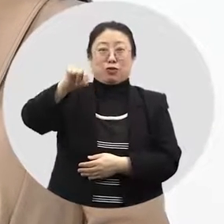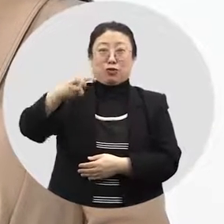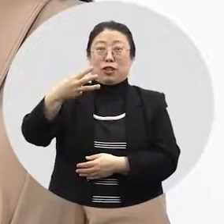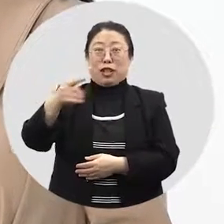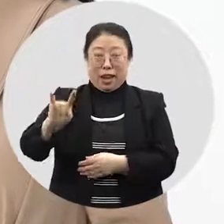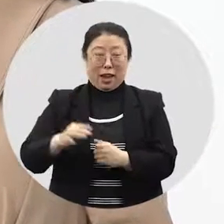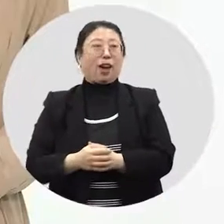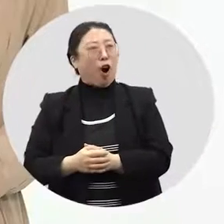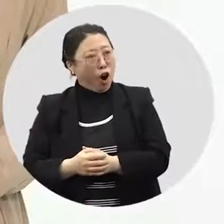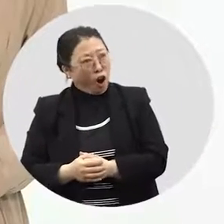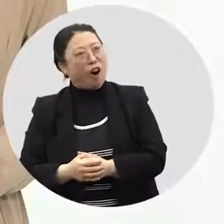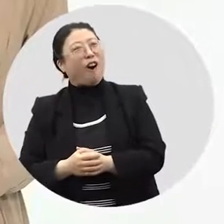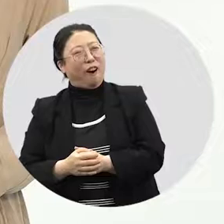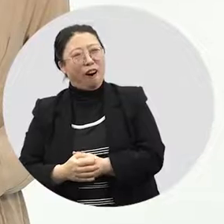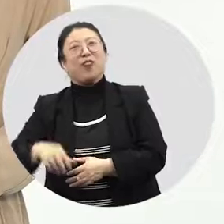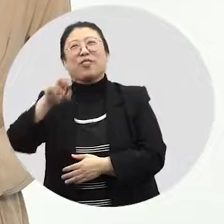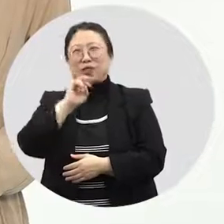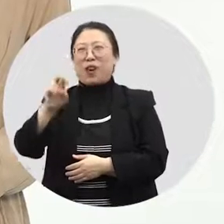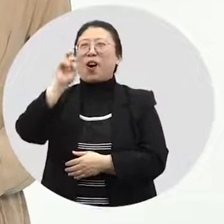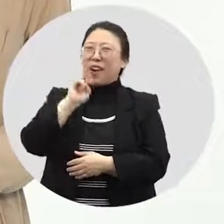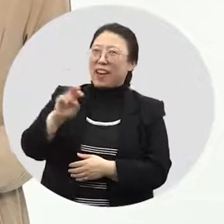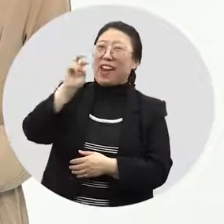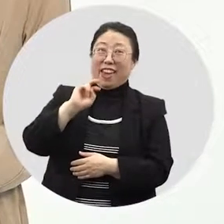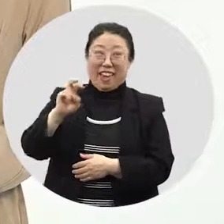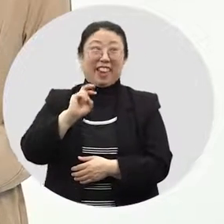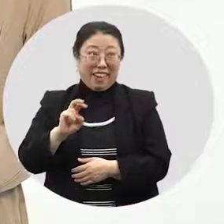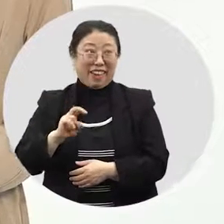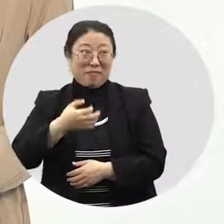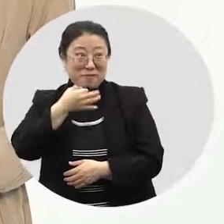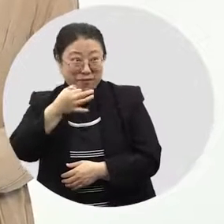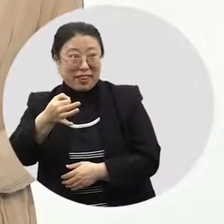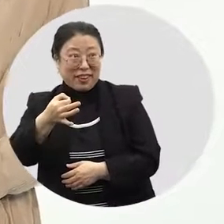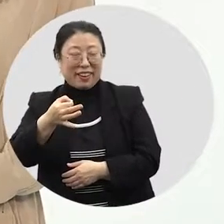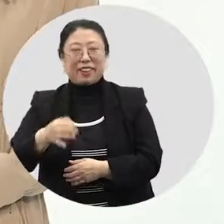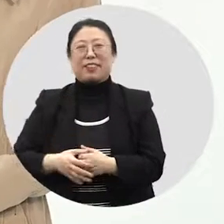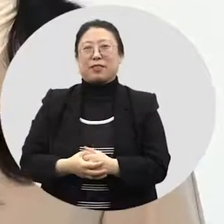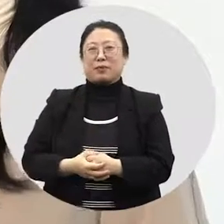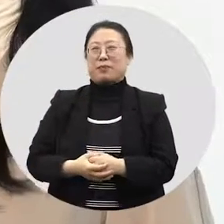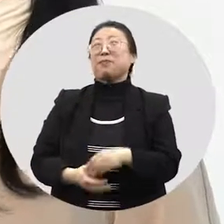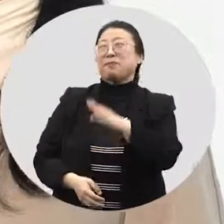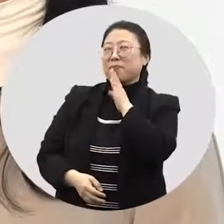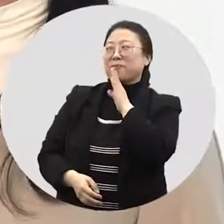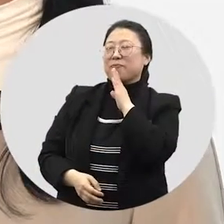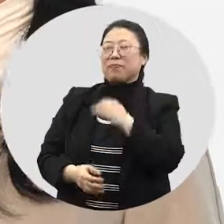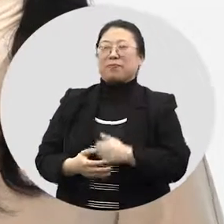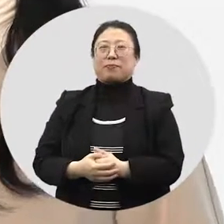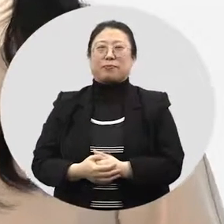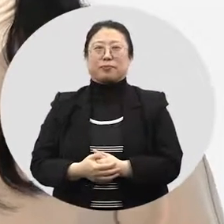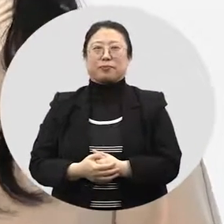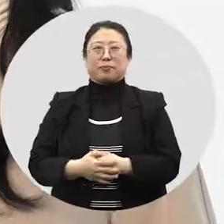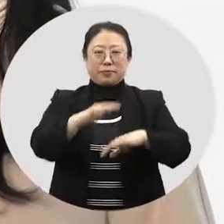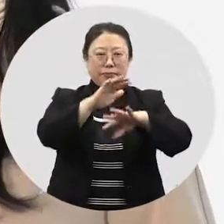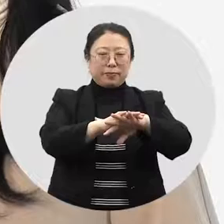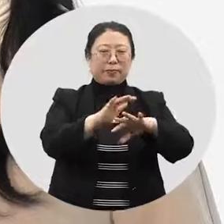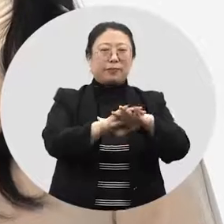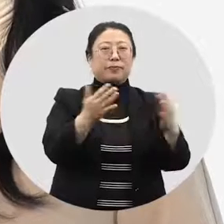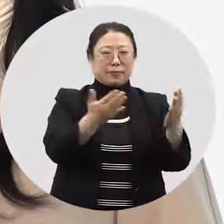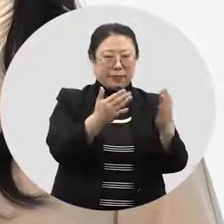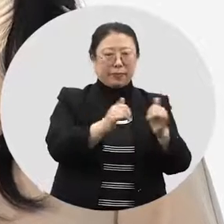놀이를 강강술래라고 해요 강강술래 노래를 부르면서 말이죠 맞아요